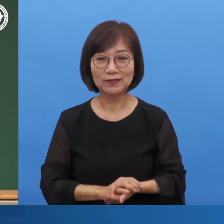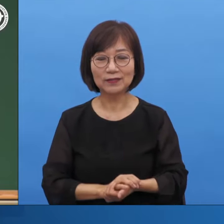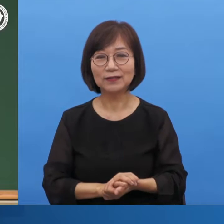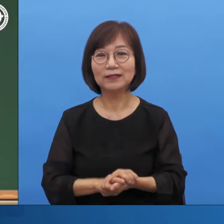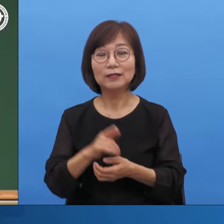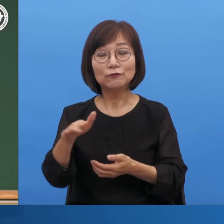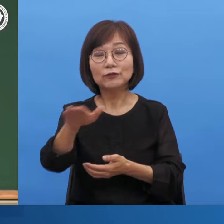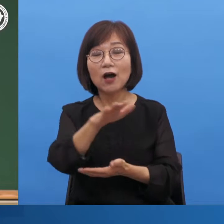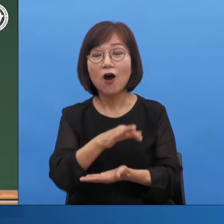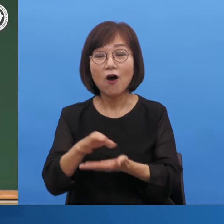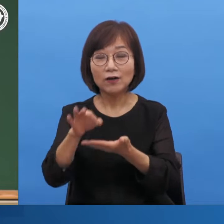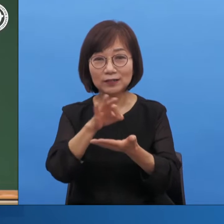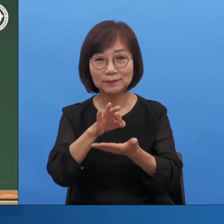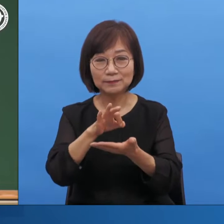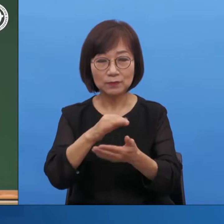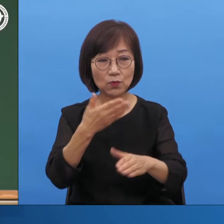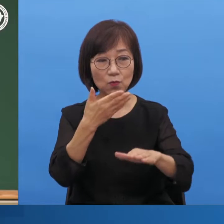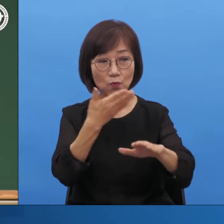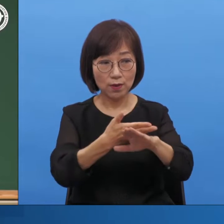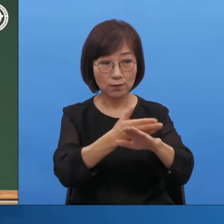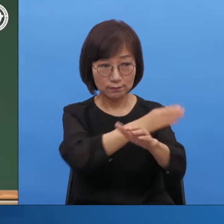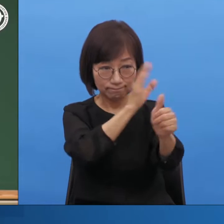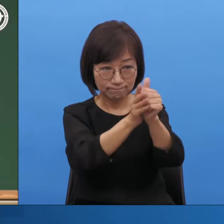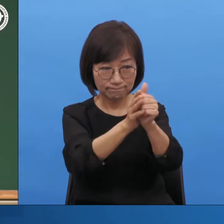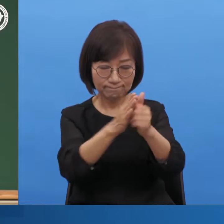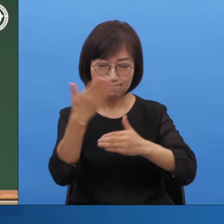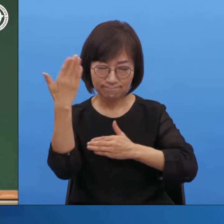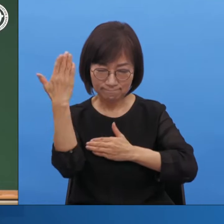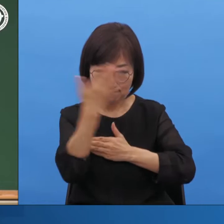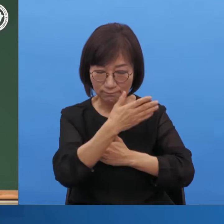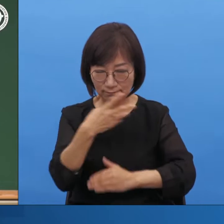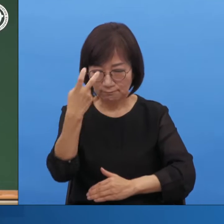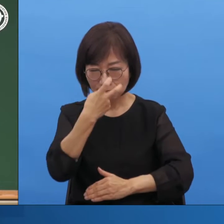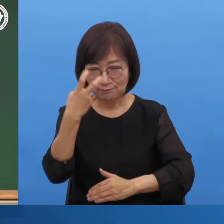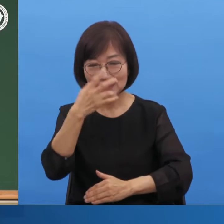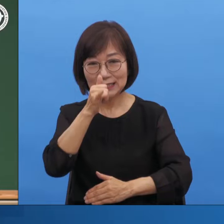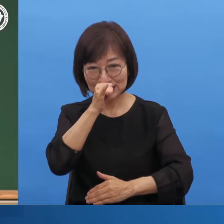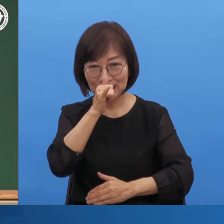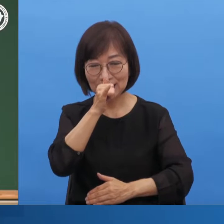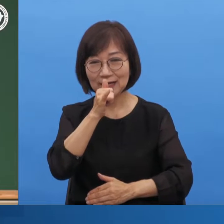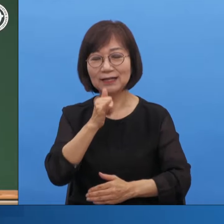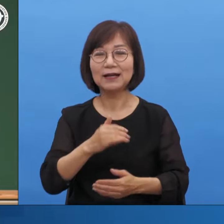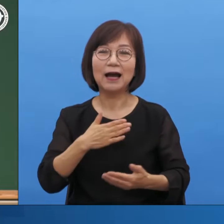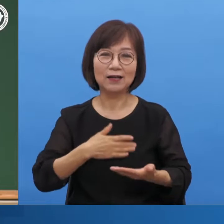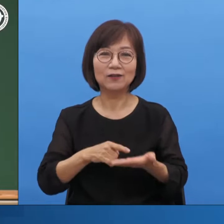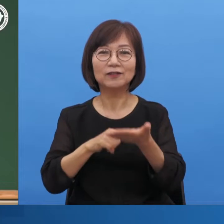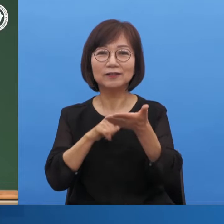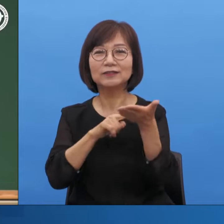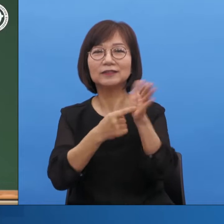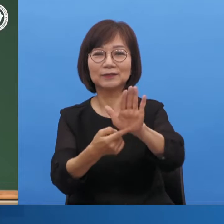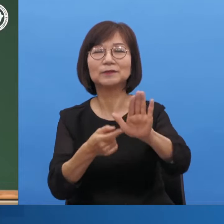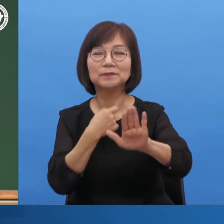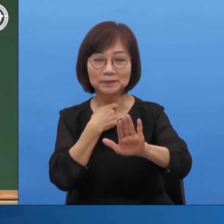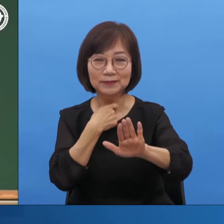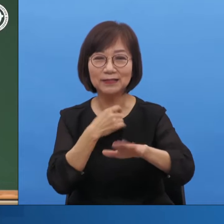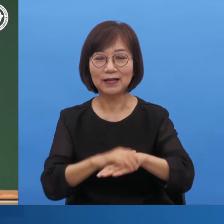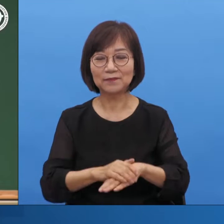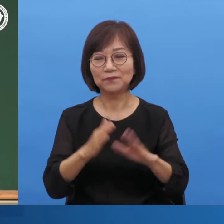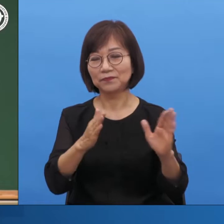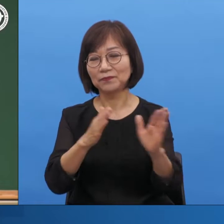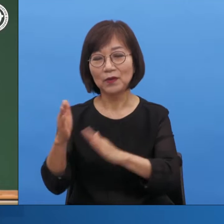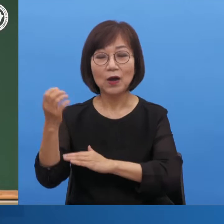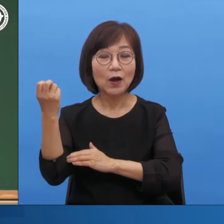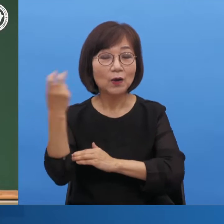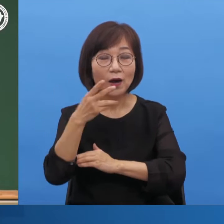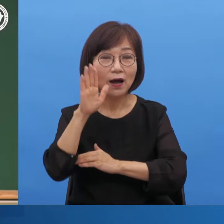의뢰해서 투명하게 진행된다는 것을 알아주시면 감사하겠습니다. 그 다음에 우리 전도운동의 구체적인